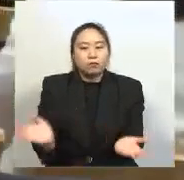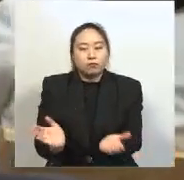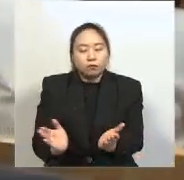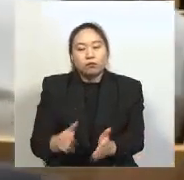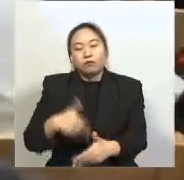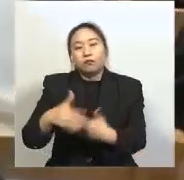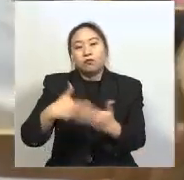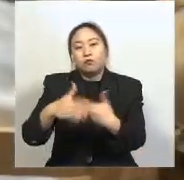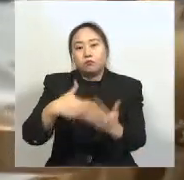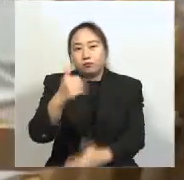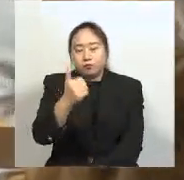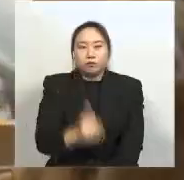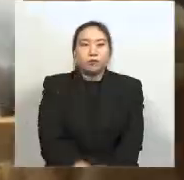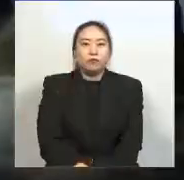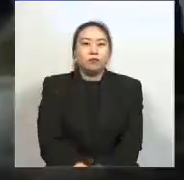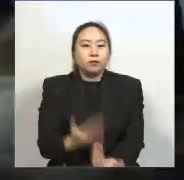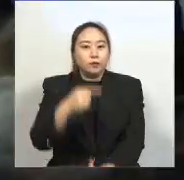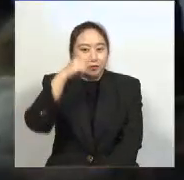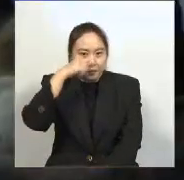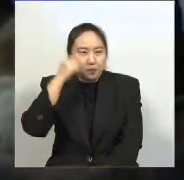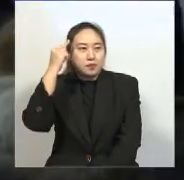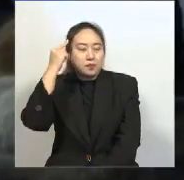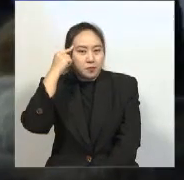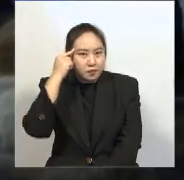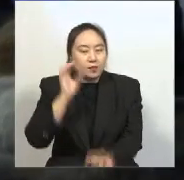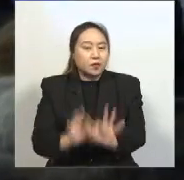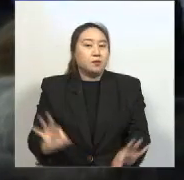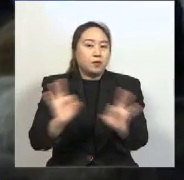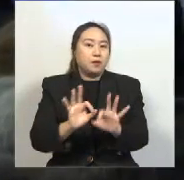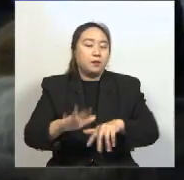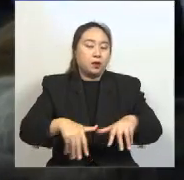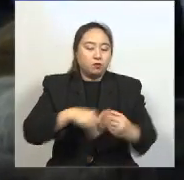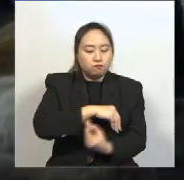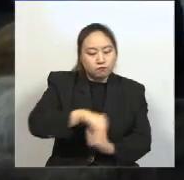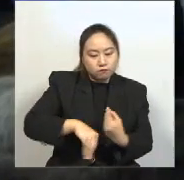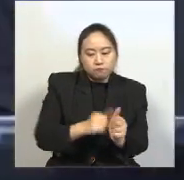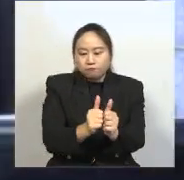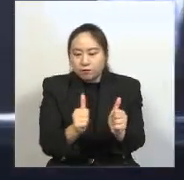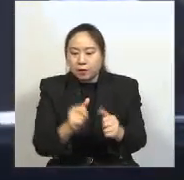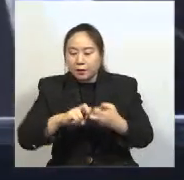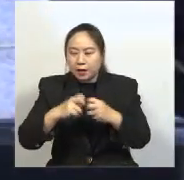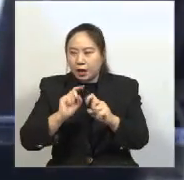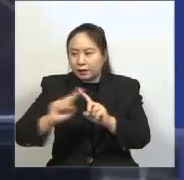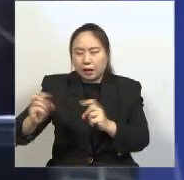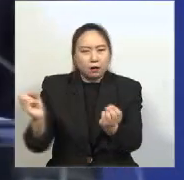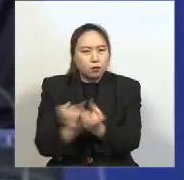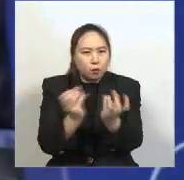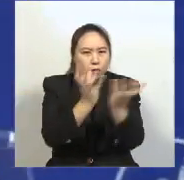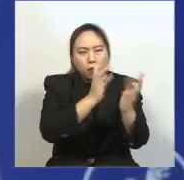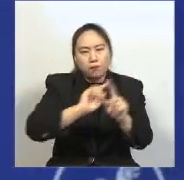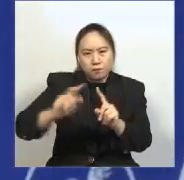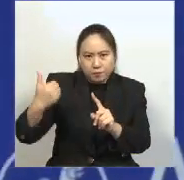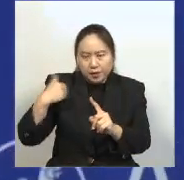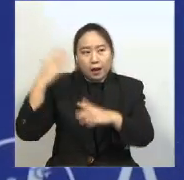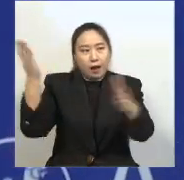ริญสู่ภูมิภาคโดยไทยตระหนักถึงความกินดีอยู่ดีของประชาชนจากปัญหาภัยคุกคามรูปแบบใหม่การเปลี่ยนแป